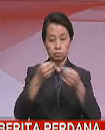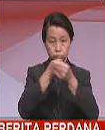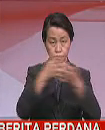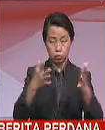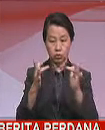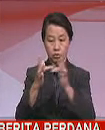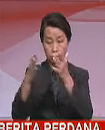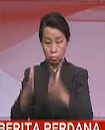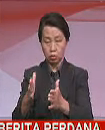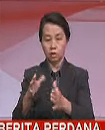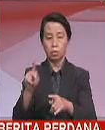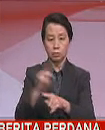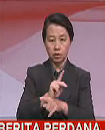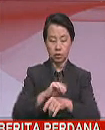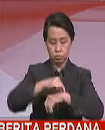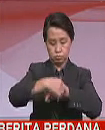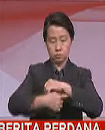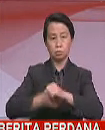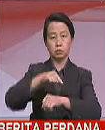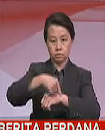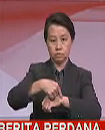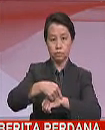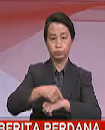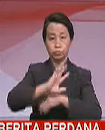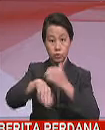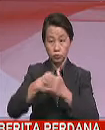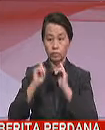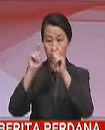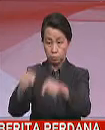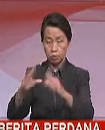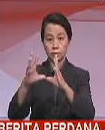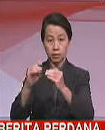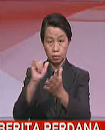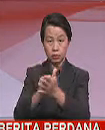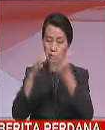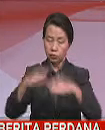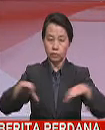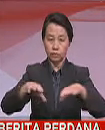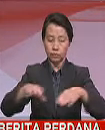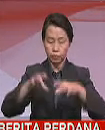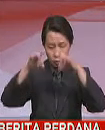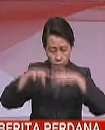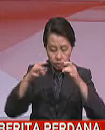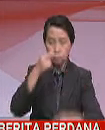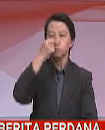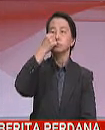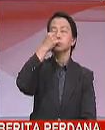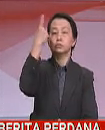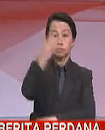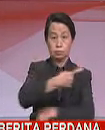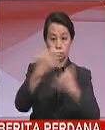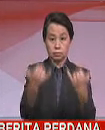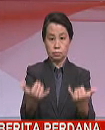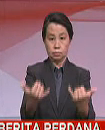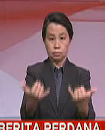kontak dan dipakaikan gelang pengawasan semua yang hadir ke mesyuarat tersebut telah menjalani saringan kesihatan hari